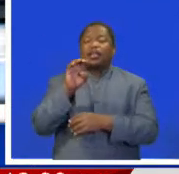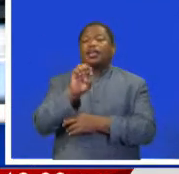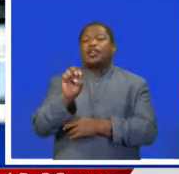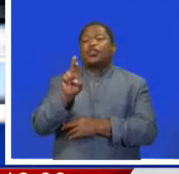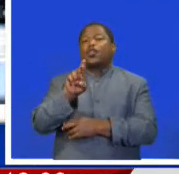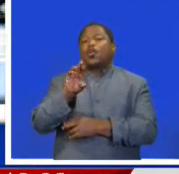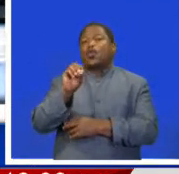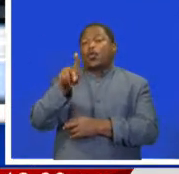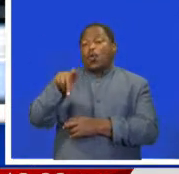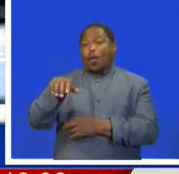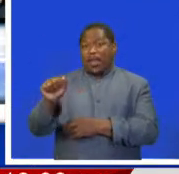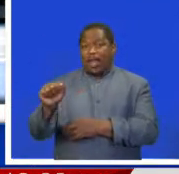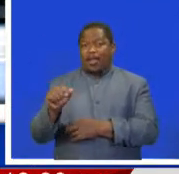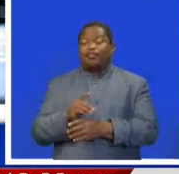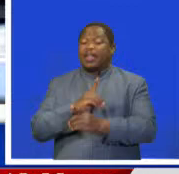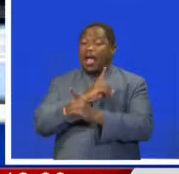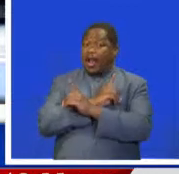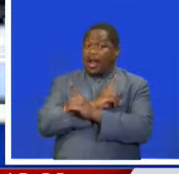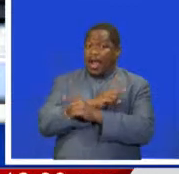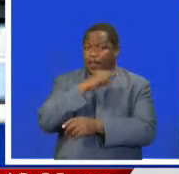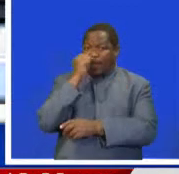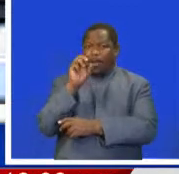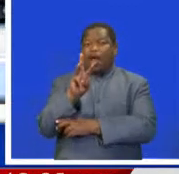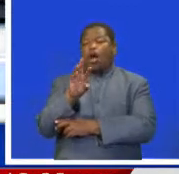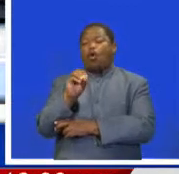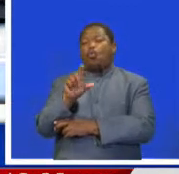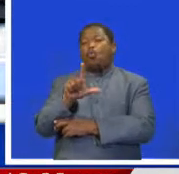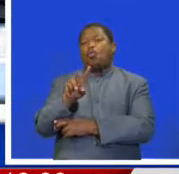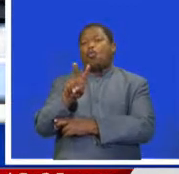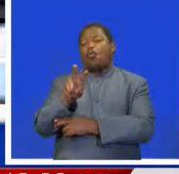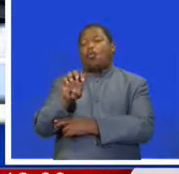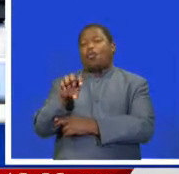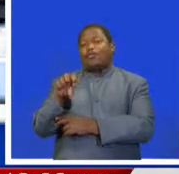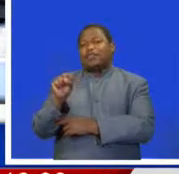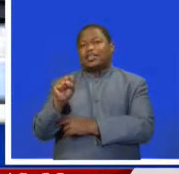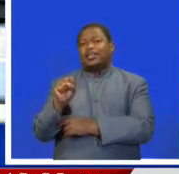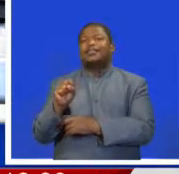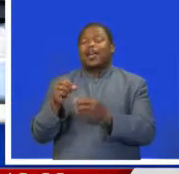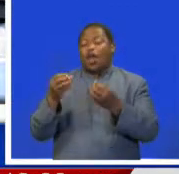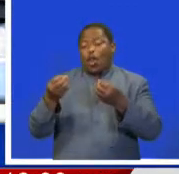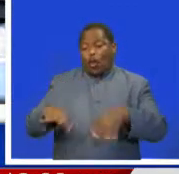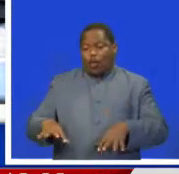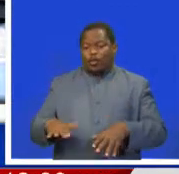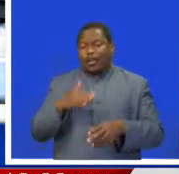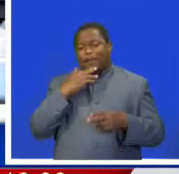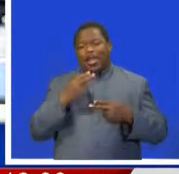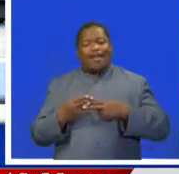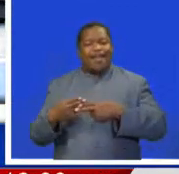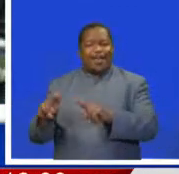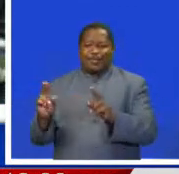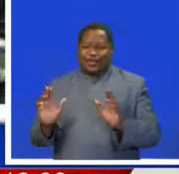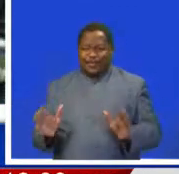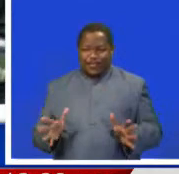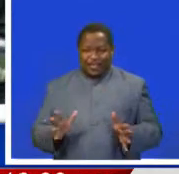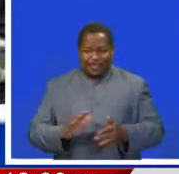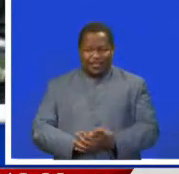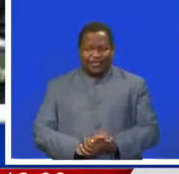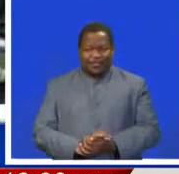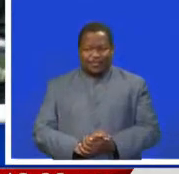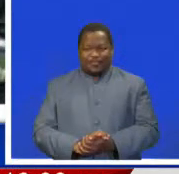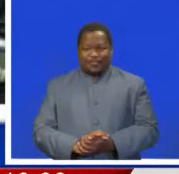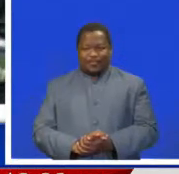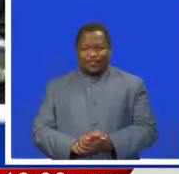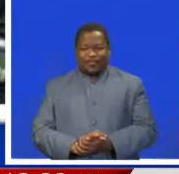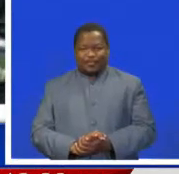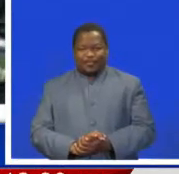iWolves seyibese seyikhala phasi ayisekho khona kiyo iEuropa sibonga kakhulu Mavimbela Malanga